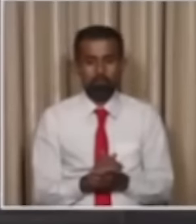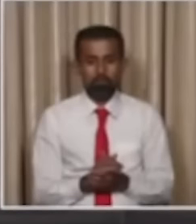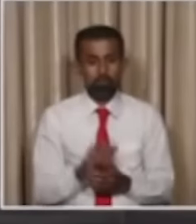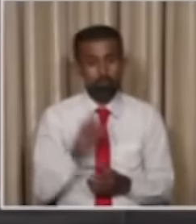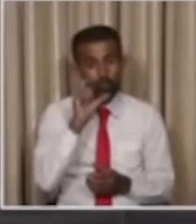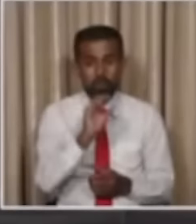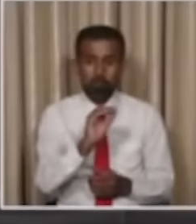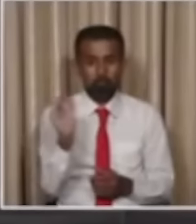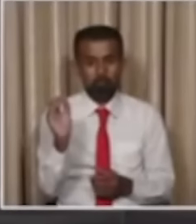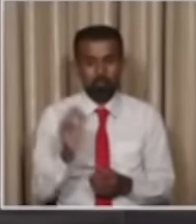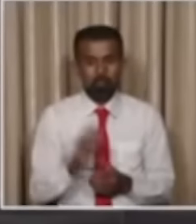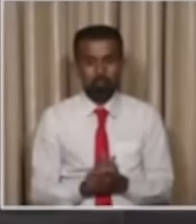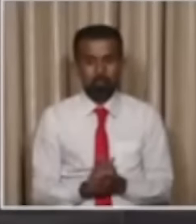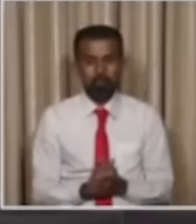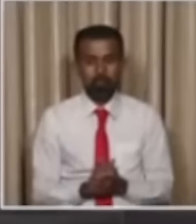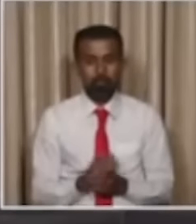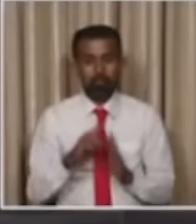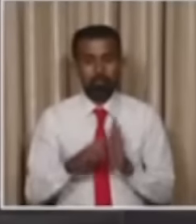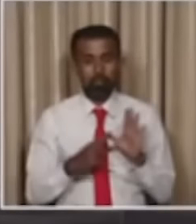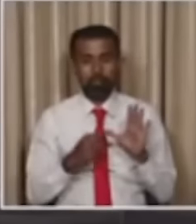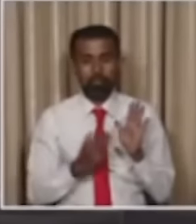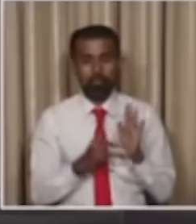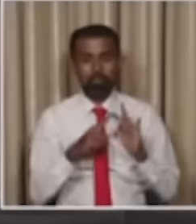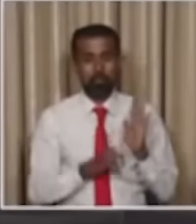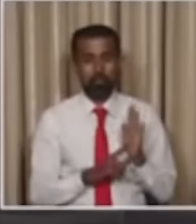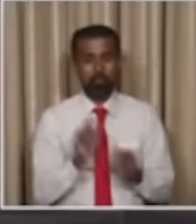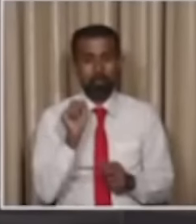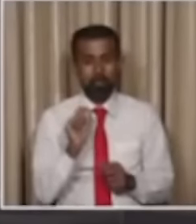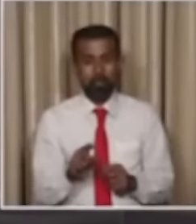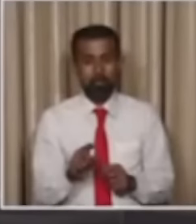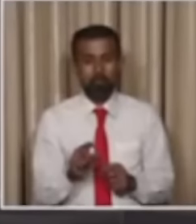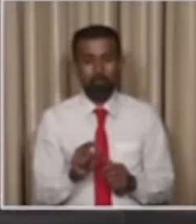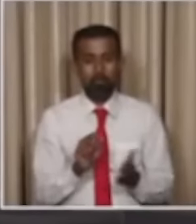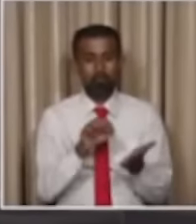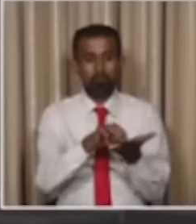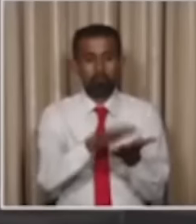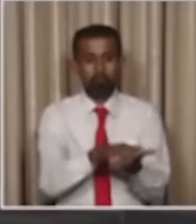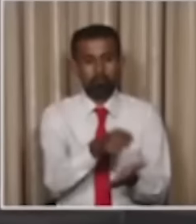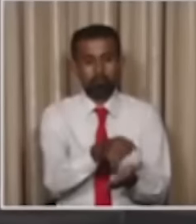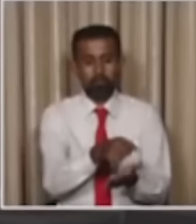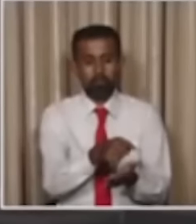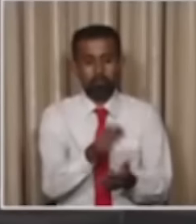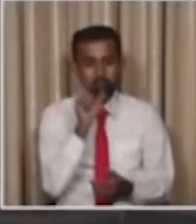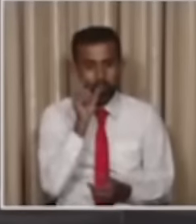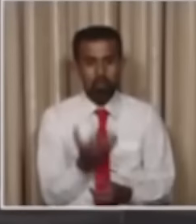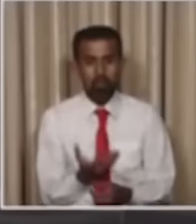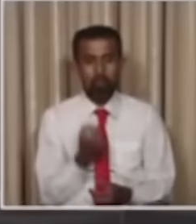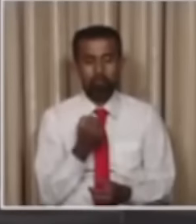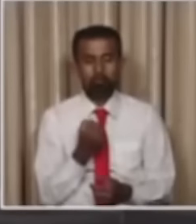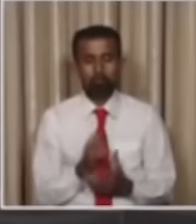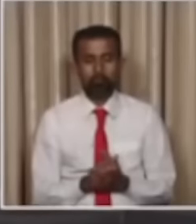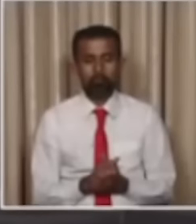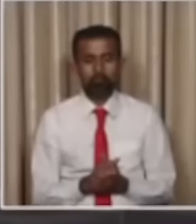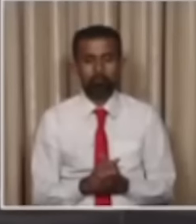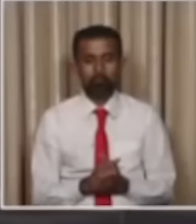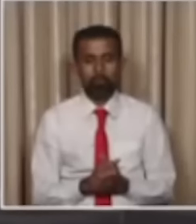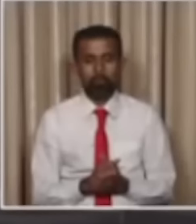එක ජමීල්ගේ නමින්ම මේ බුකින් එක කරලාද කියලා ඒකත් බලන්න ඕනේ.